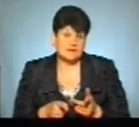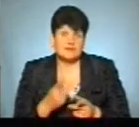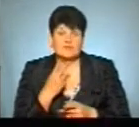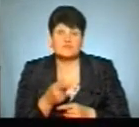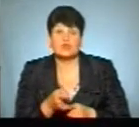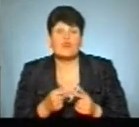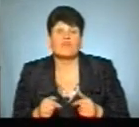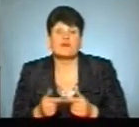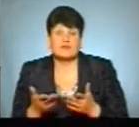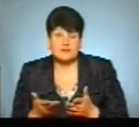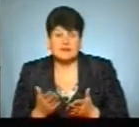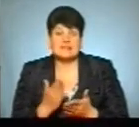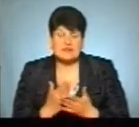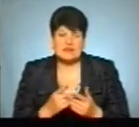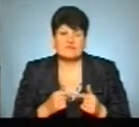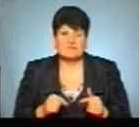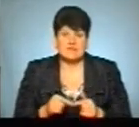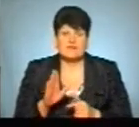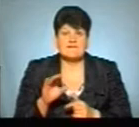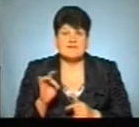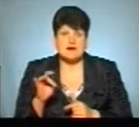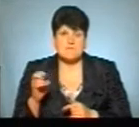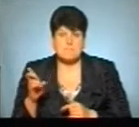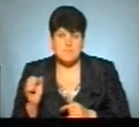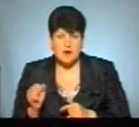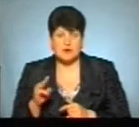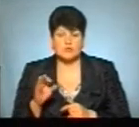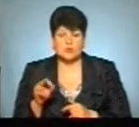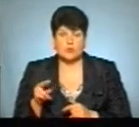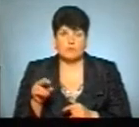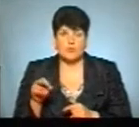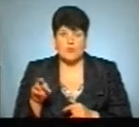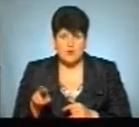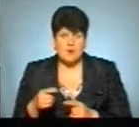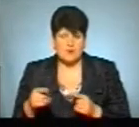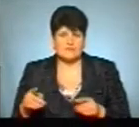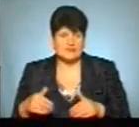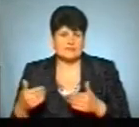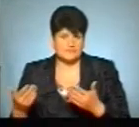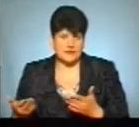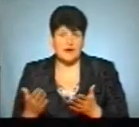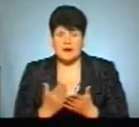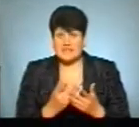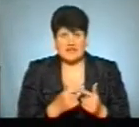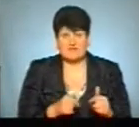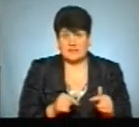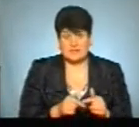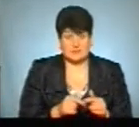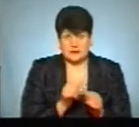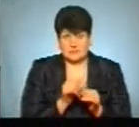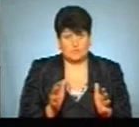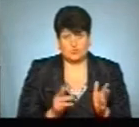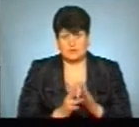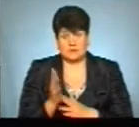Є види, які їх дадуть, наприклад, верба, тополя і так далі, і так далі. А є види, які далеко не